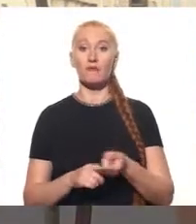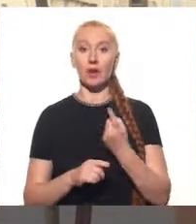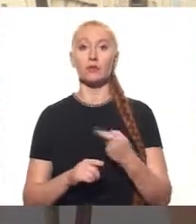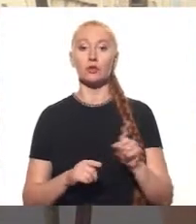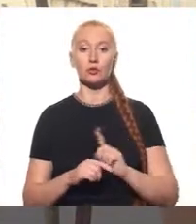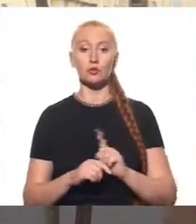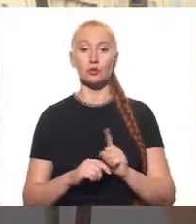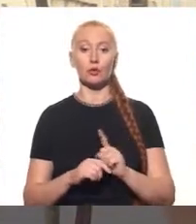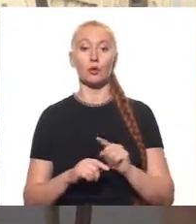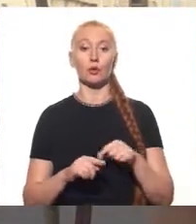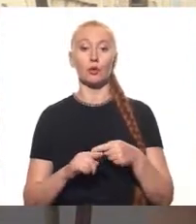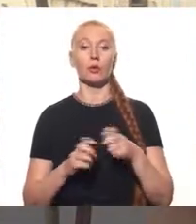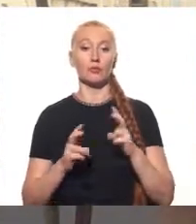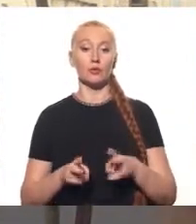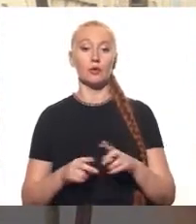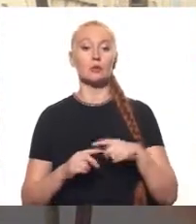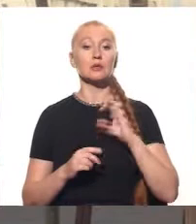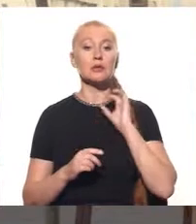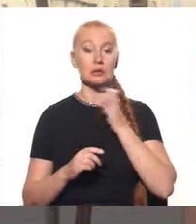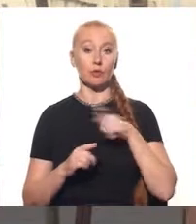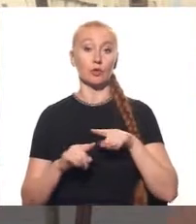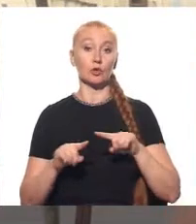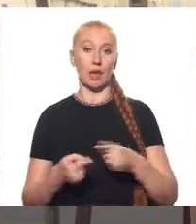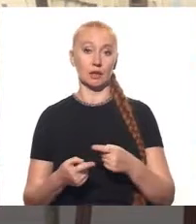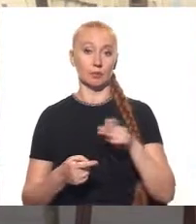що трапилось сьогодні, ніхто його ще не затримав.